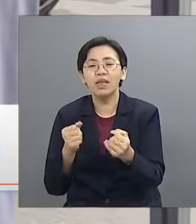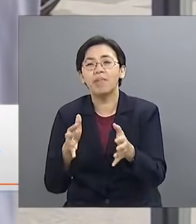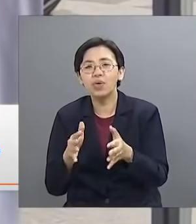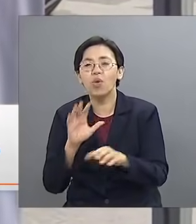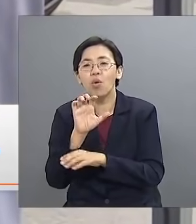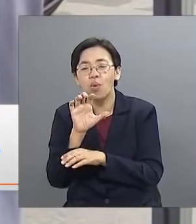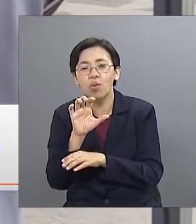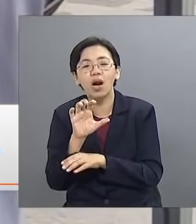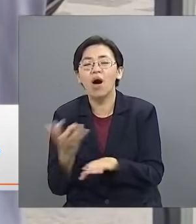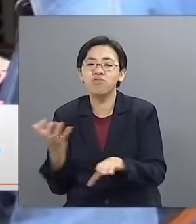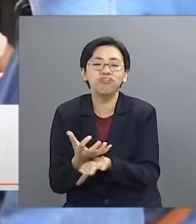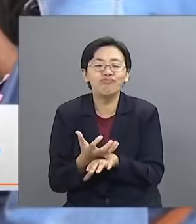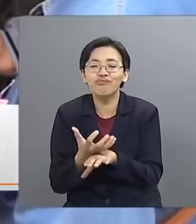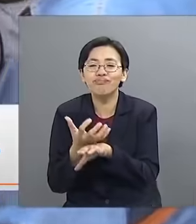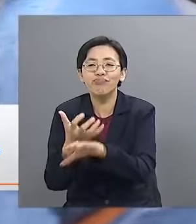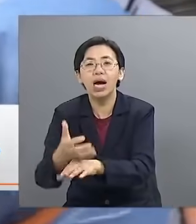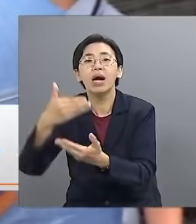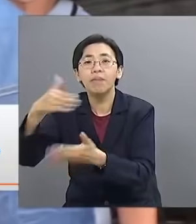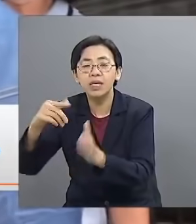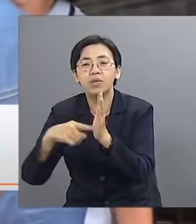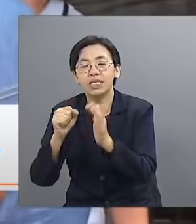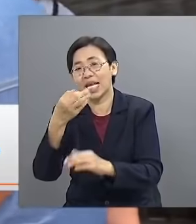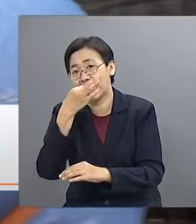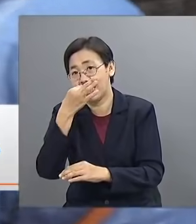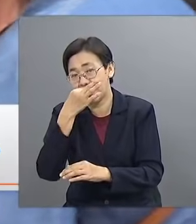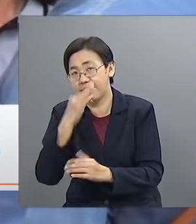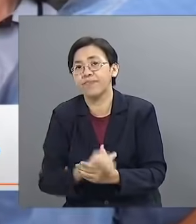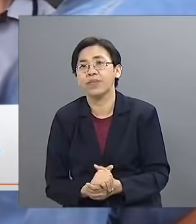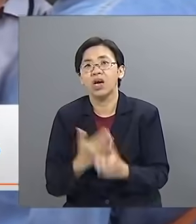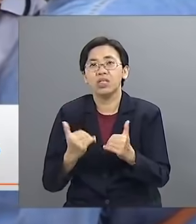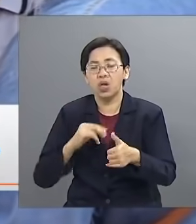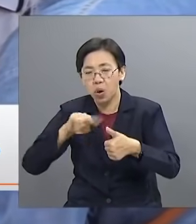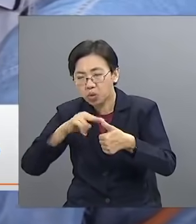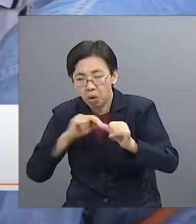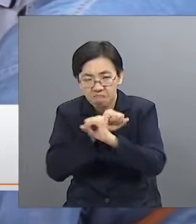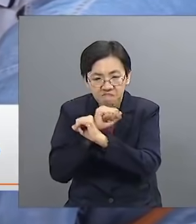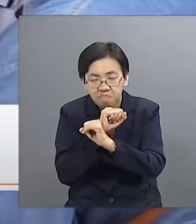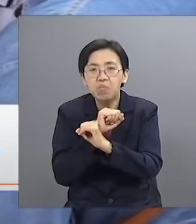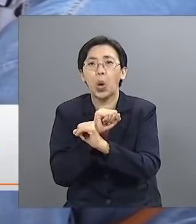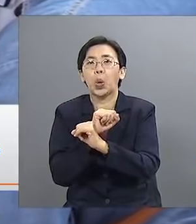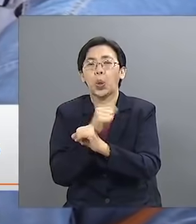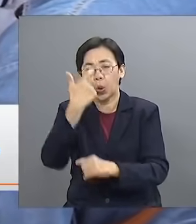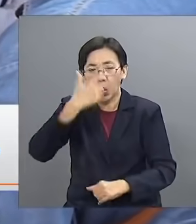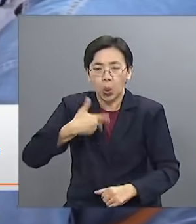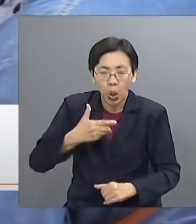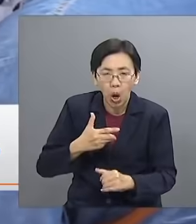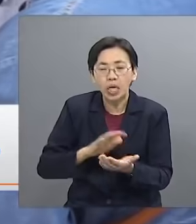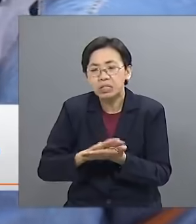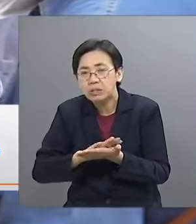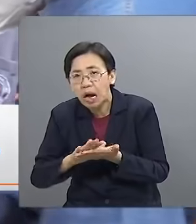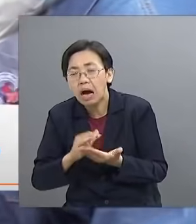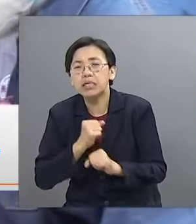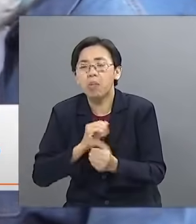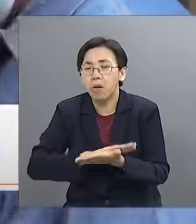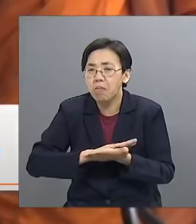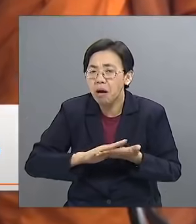ดสมุทรสาครนะคะในพื้นที่ก็มีการยกระดับความปลอดภัยด้านสุขอนามัยอย่างเข้มงวดนอกจากโรงเรียนเทศบาลวัดท่าโพซึ่งเ